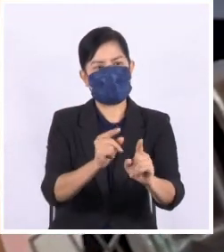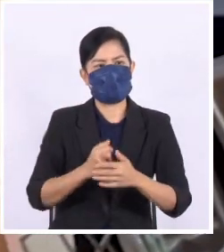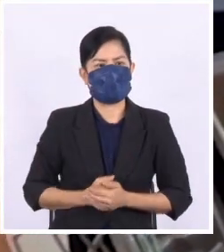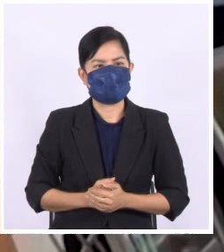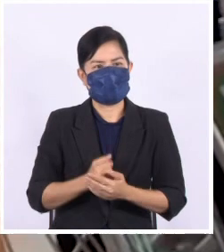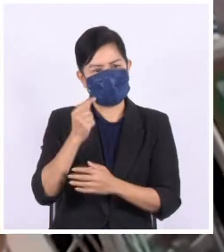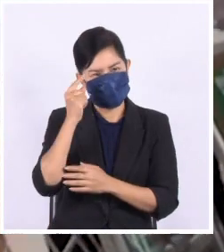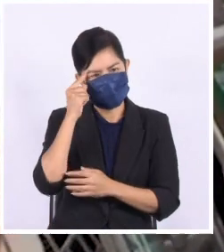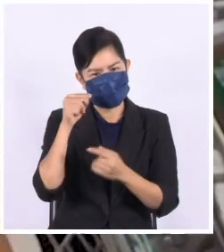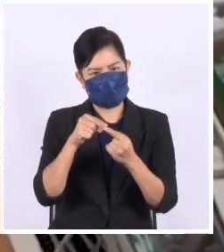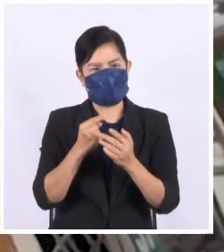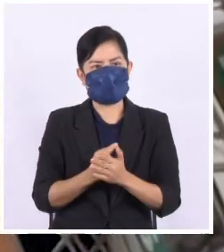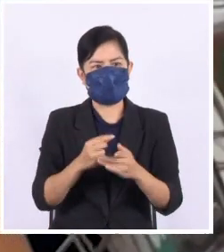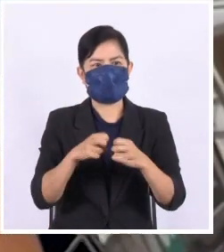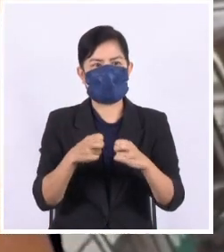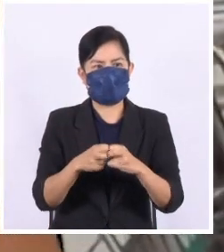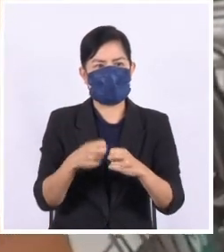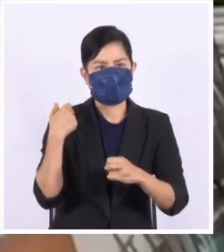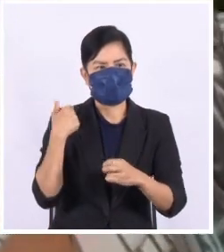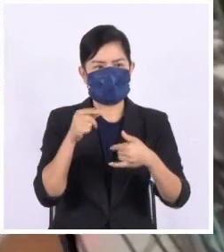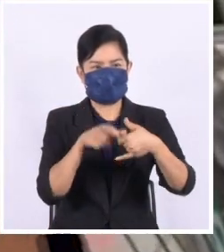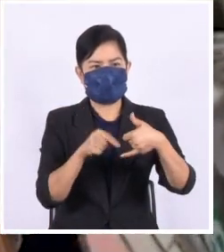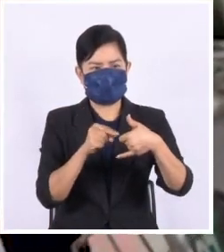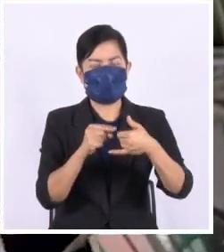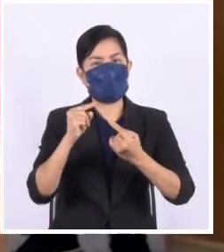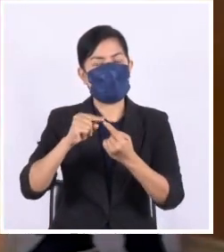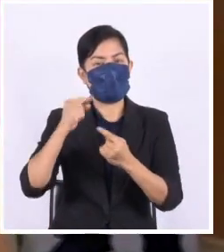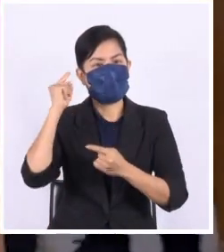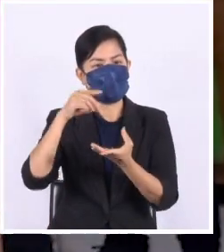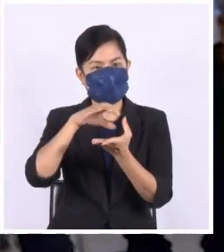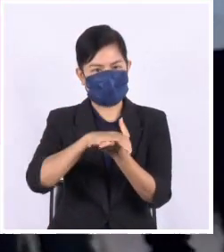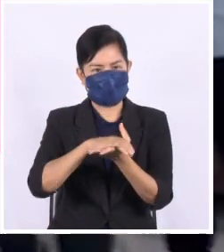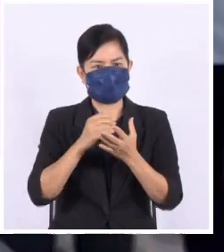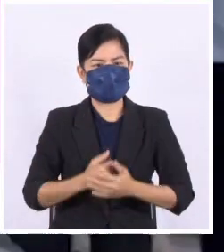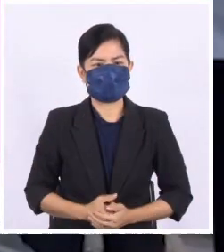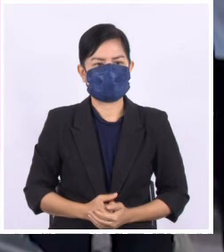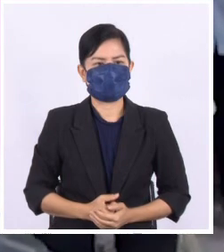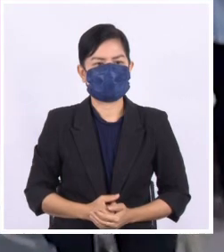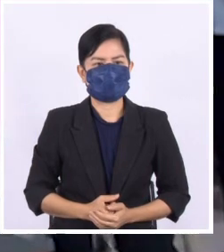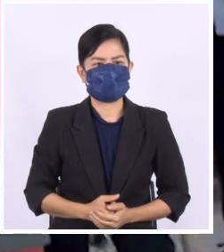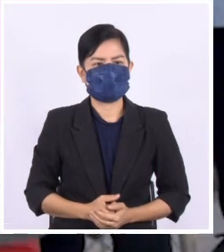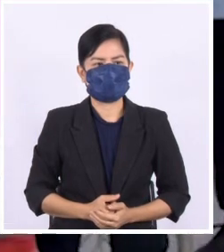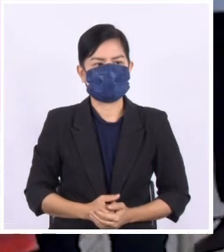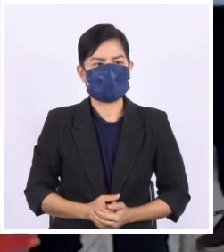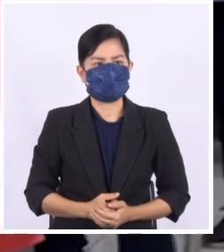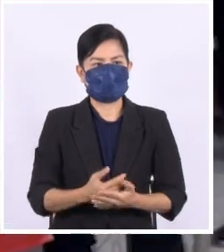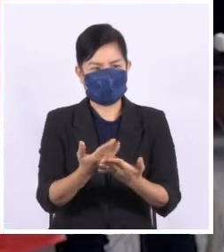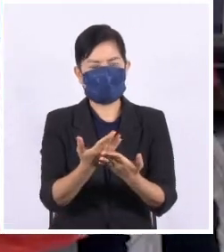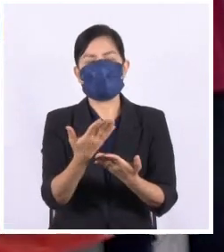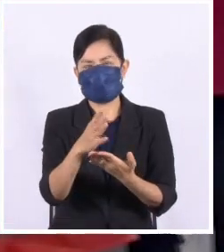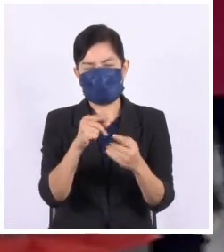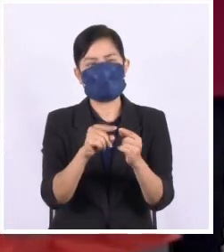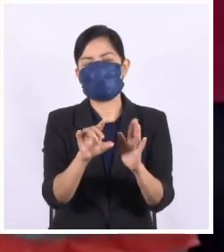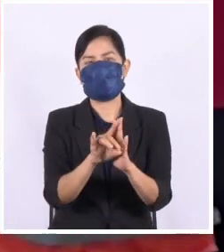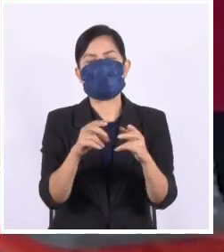สั้นว่าอย่างนั้นนี่ภรรยาวิ่งเข้าห้องฉุกเฉินก็เลยวิ่งตามเลยนี่ภรรยานะสุดท้ายก็ไม่มีอะไรครับจบกันด้วยดีจ